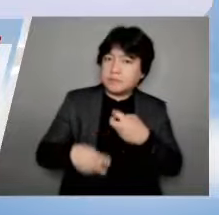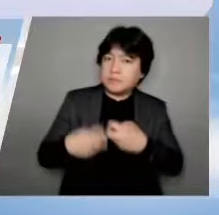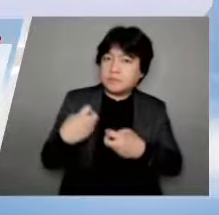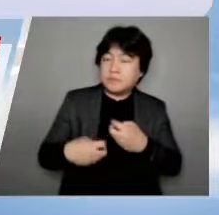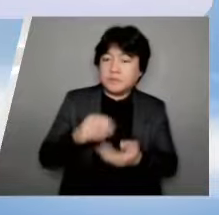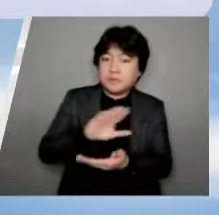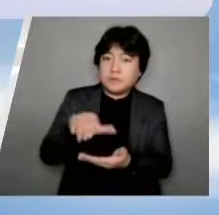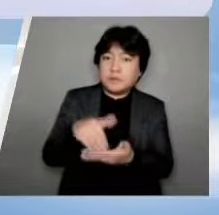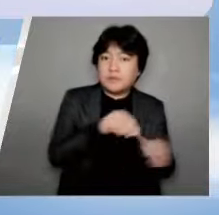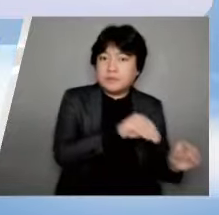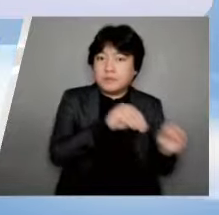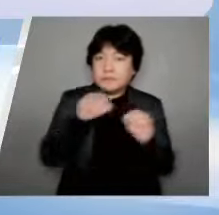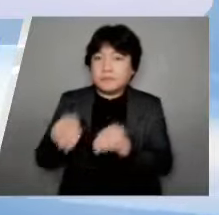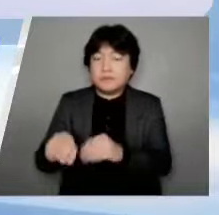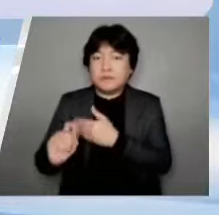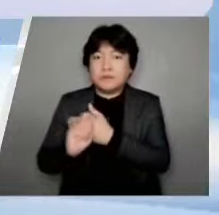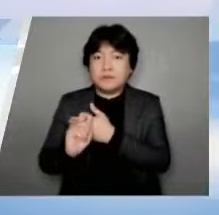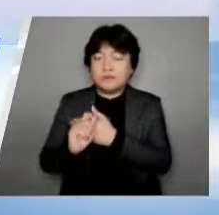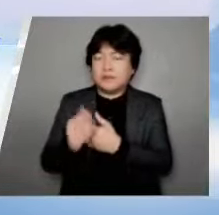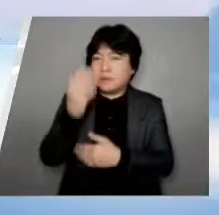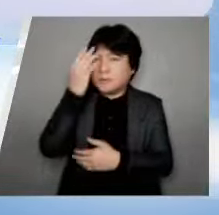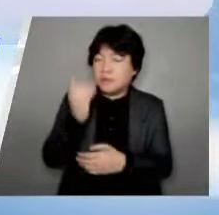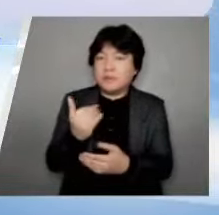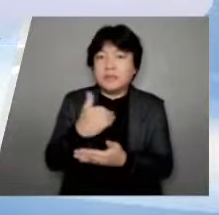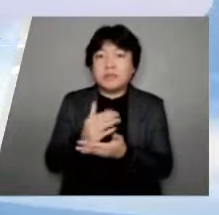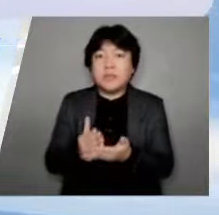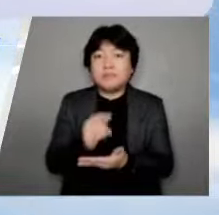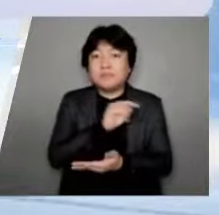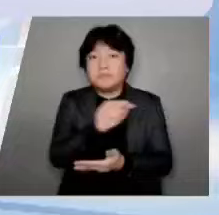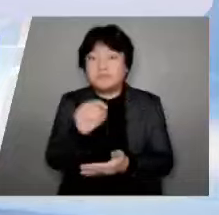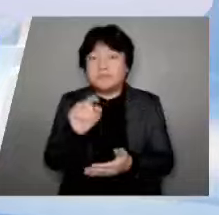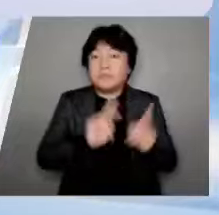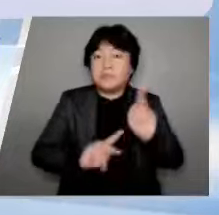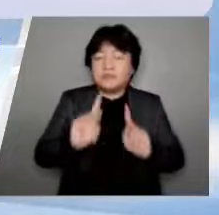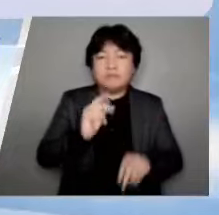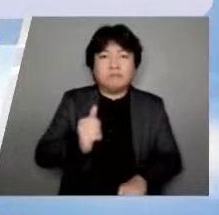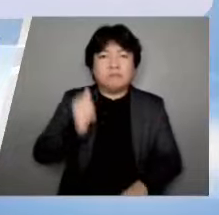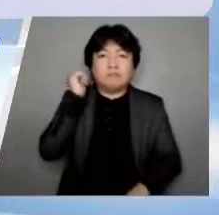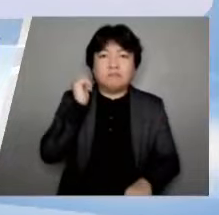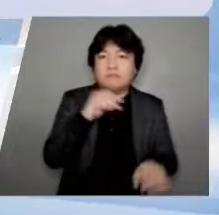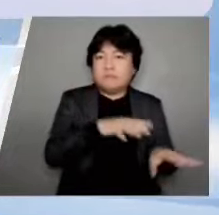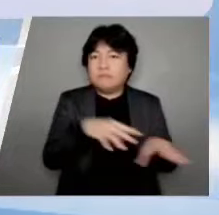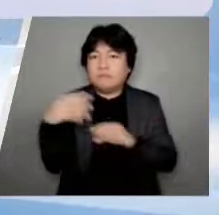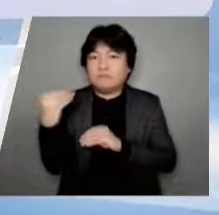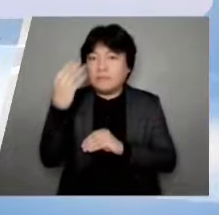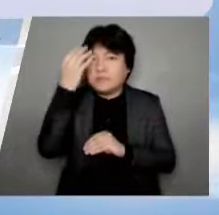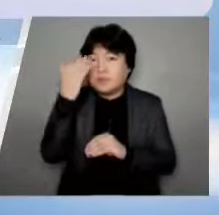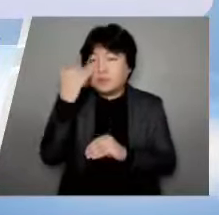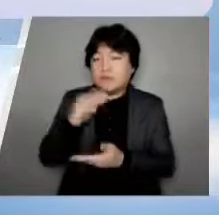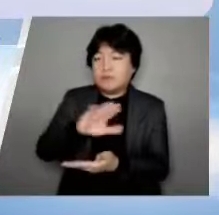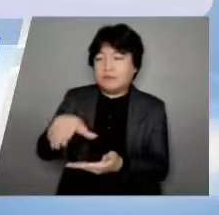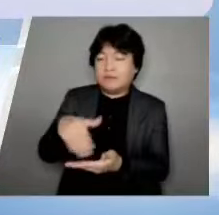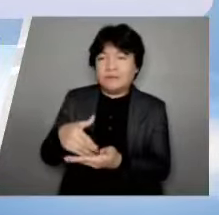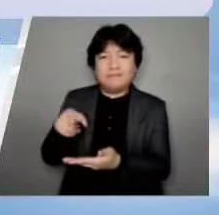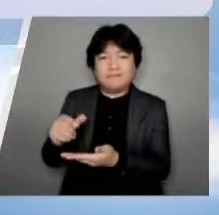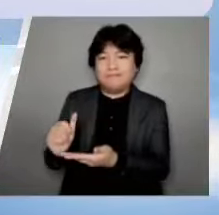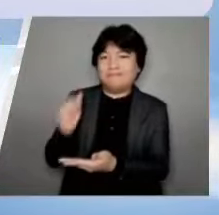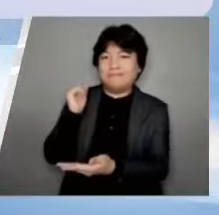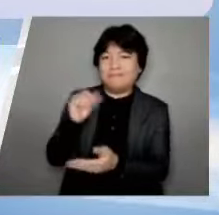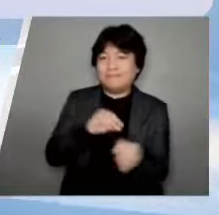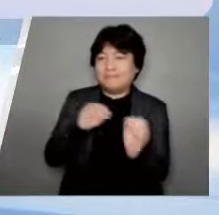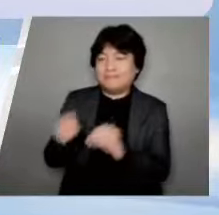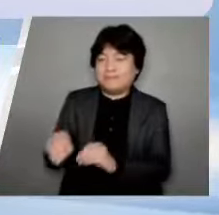alam po natin na madalas po may ilang mga individual na ayaw na agad magsilikas pagdating sa mga ganitong klaseng sitwasyon.